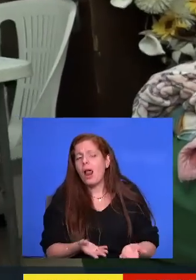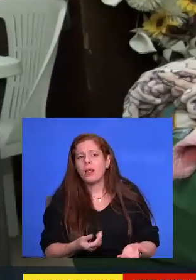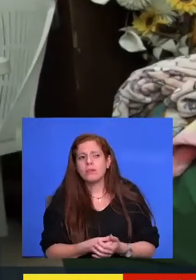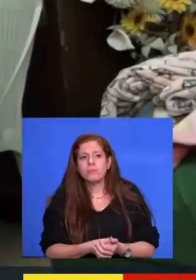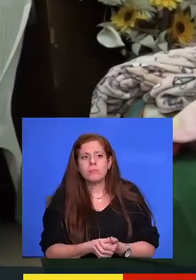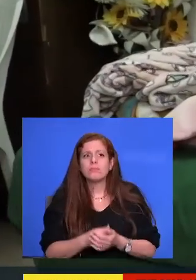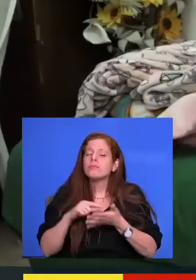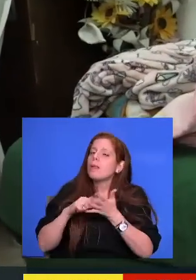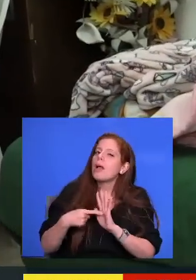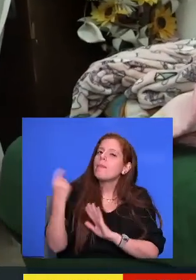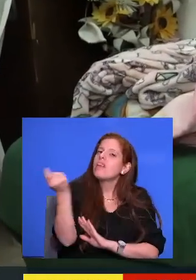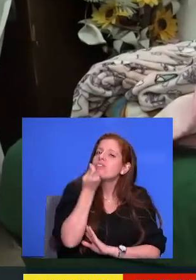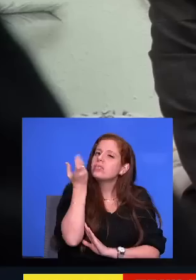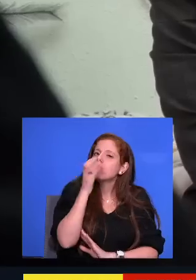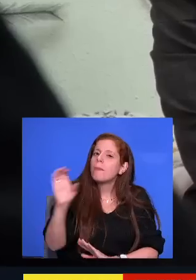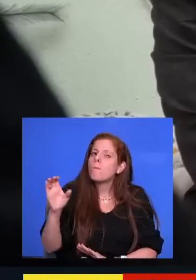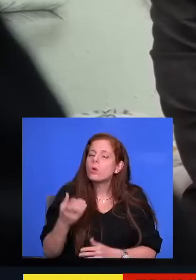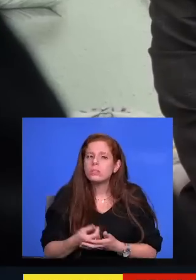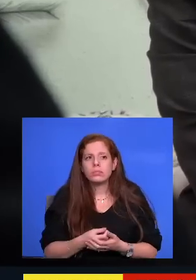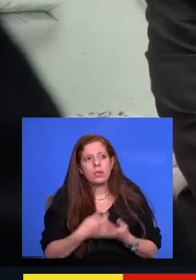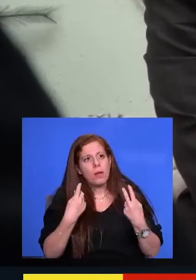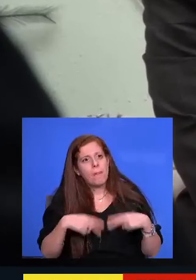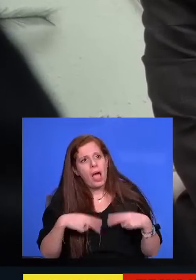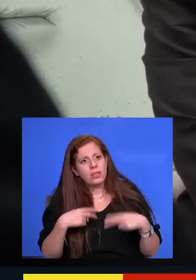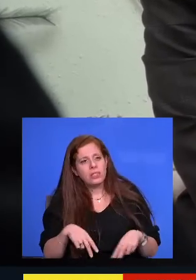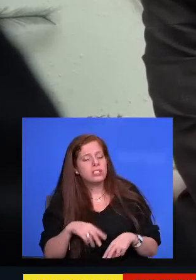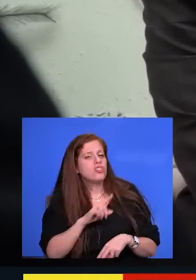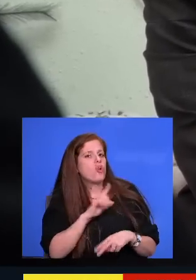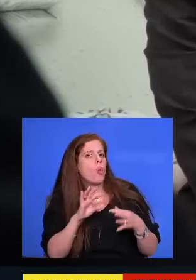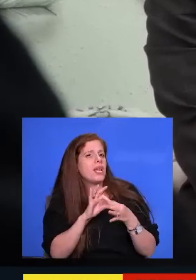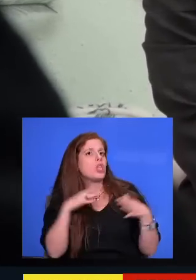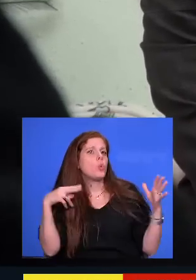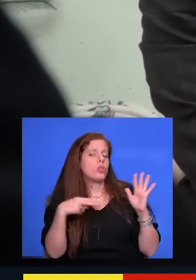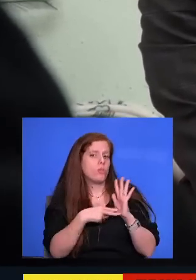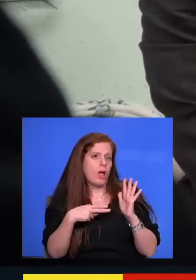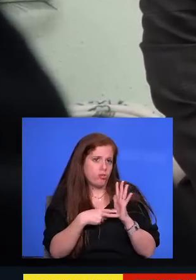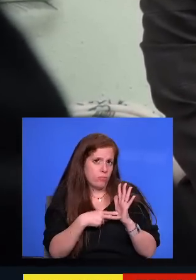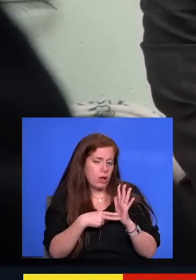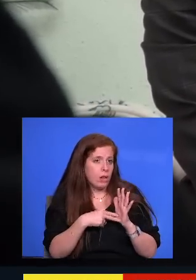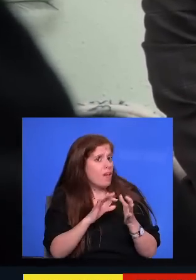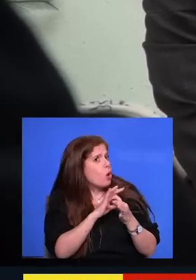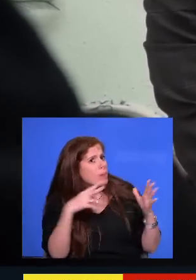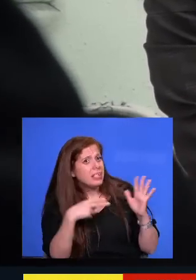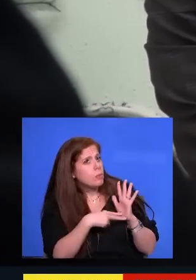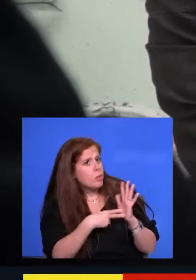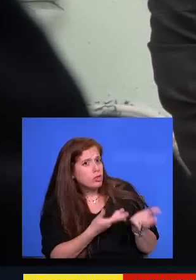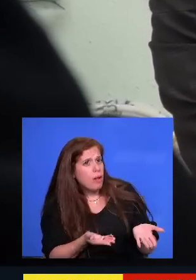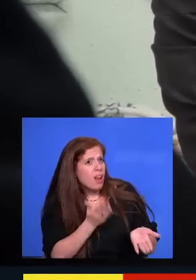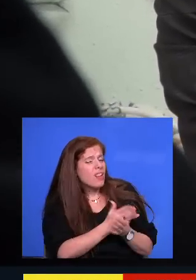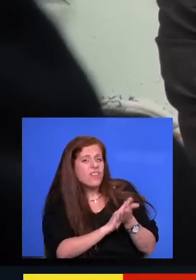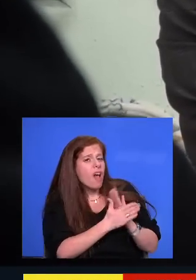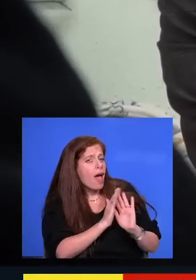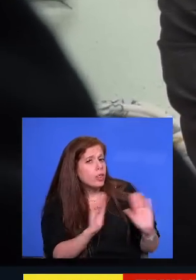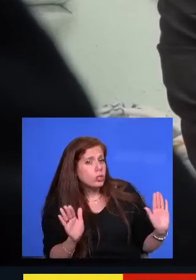לך לפרסם את הפוסט? פחדתי שלא גם כן ינתקו אותנו מהחשמל. אבל לא מנתקים היום מחשמל. כבר אין את זה